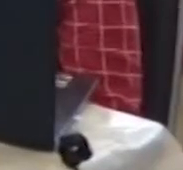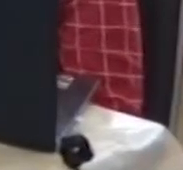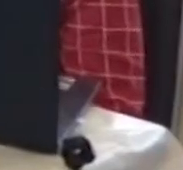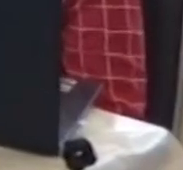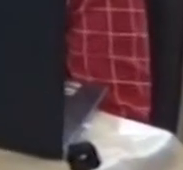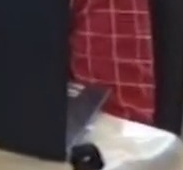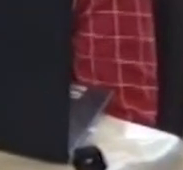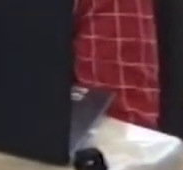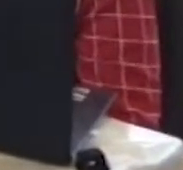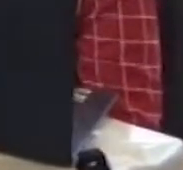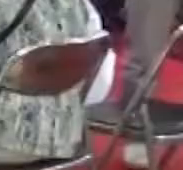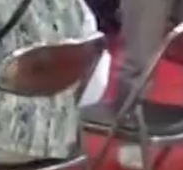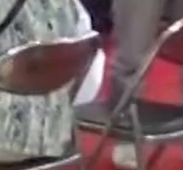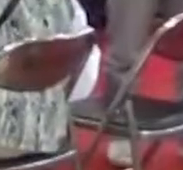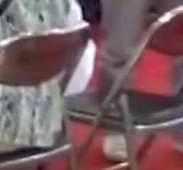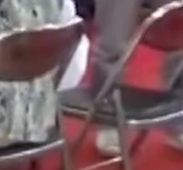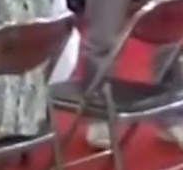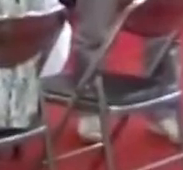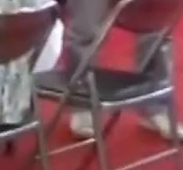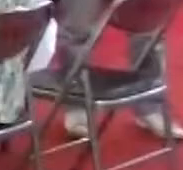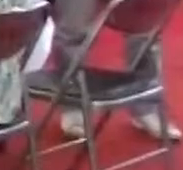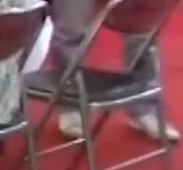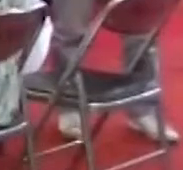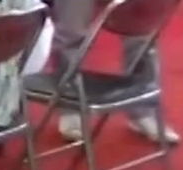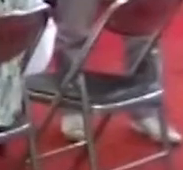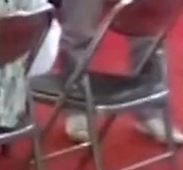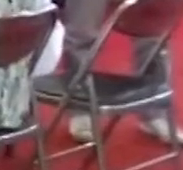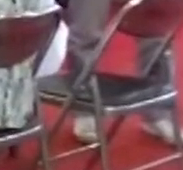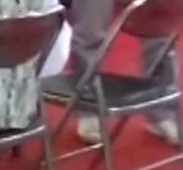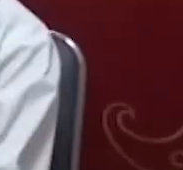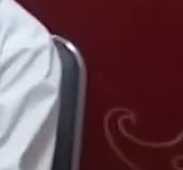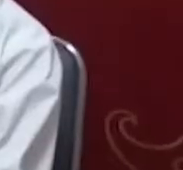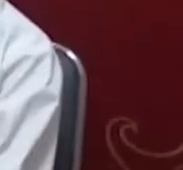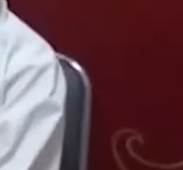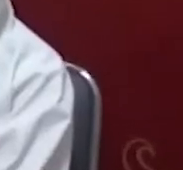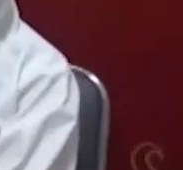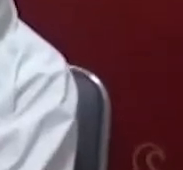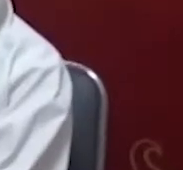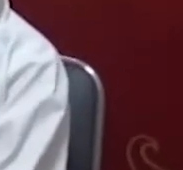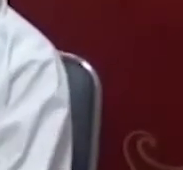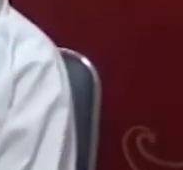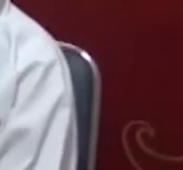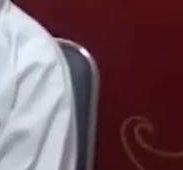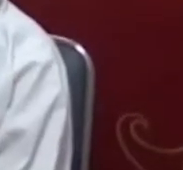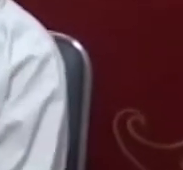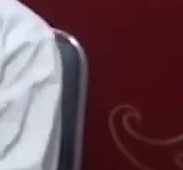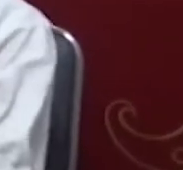vaksin. Pemerintah juga sudah membangun sentra-sentra vaksinasi di berbagai daerah sebagai langkah